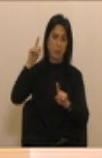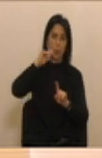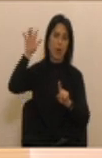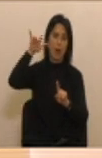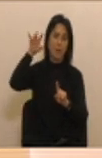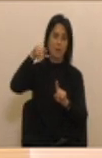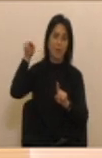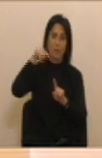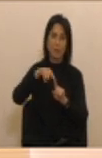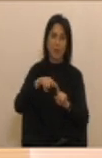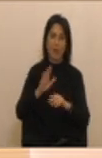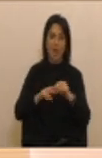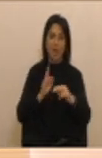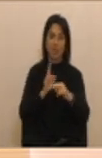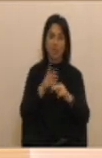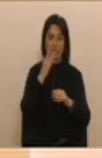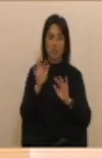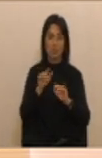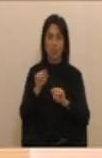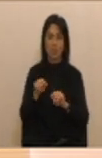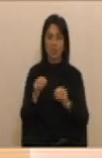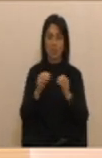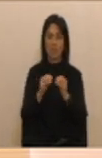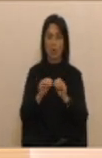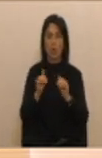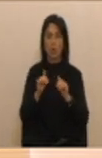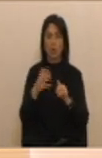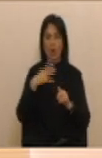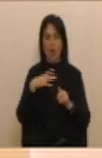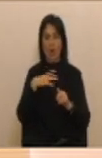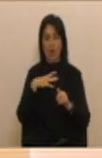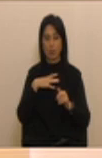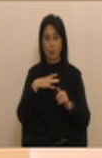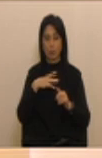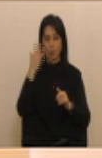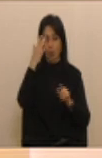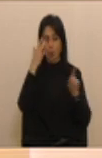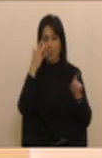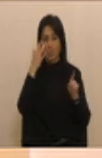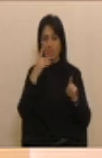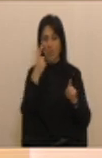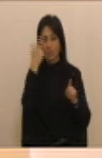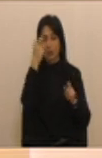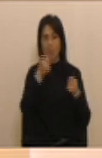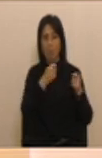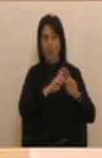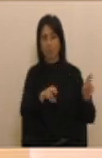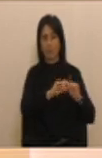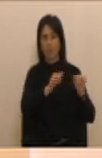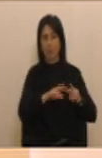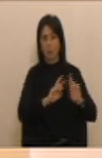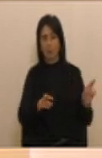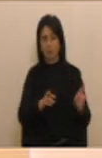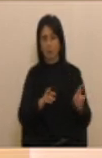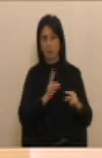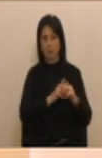და ამ პროცესმა ძალიან შეუშალა ხელი ნაციონალურ მოძრაობას, ისევე როგორც ქართული ოცნების ერთპიროვნული მართველობა ქვეყანას